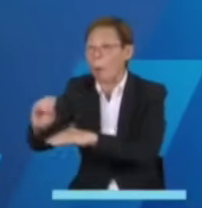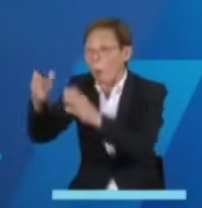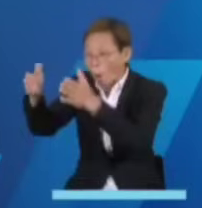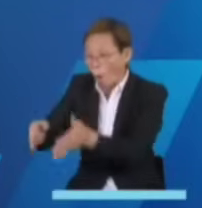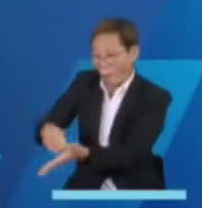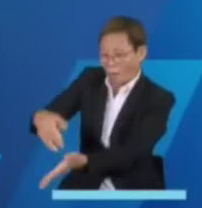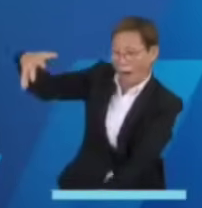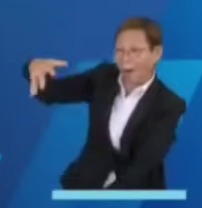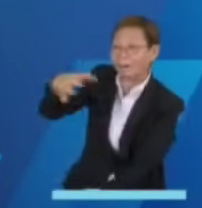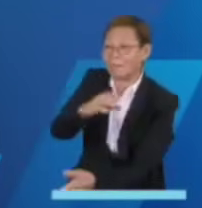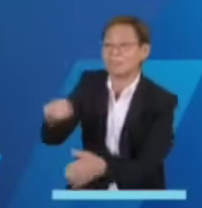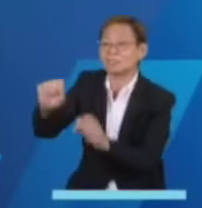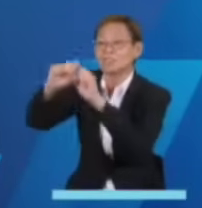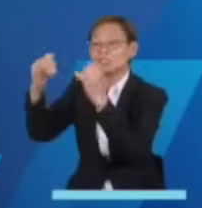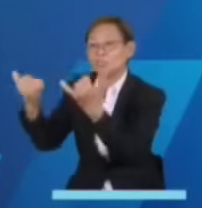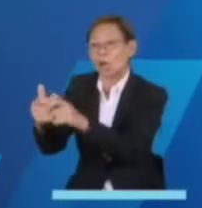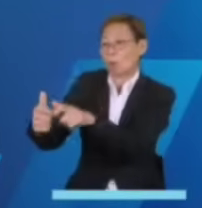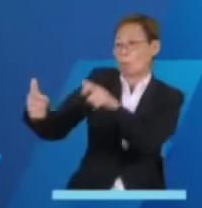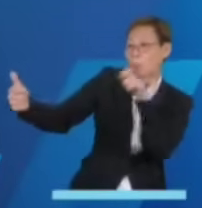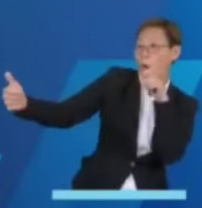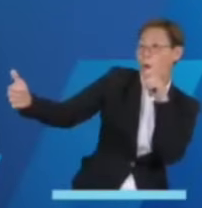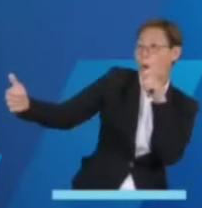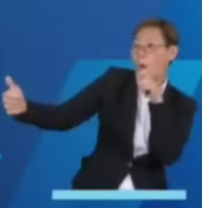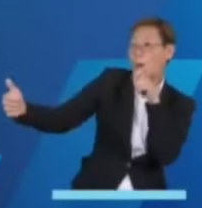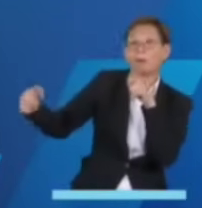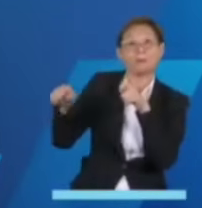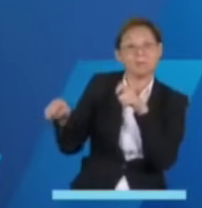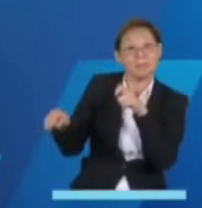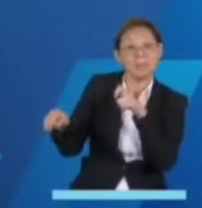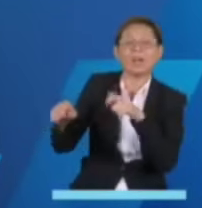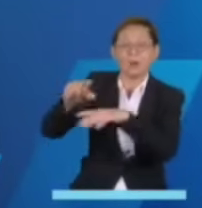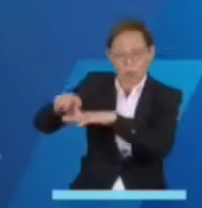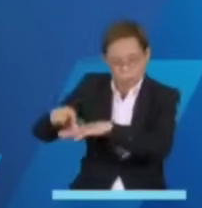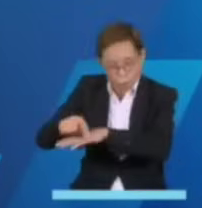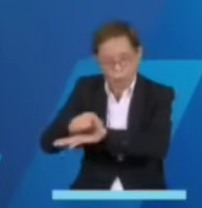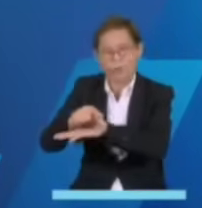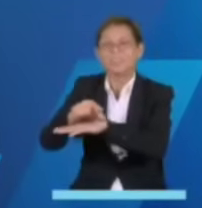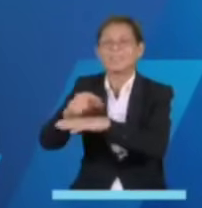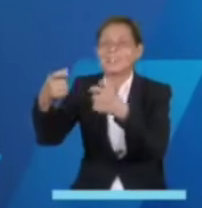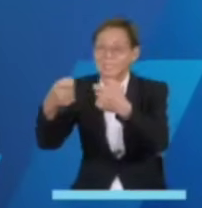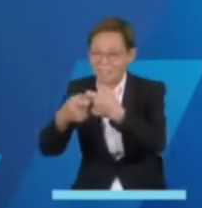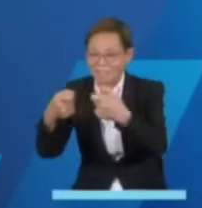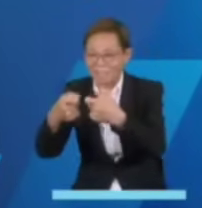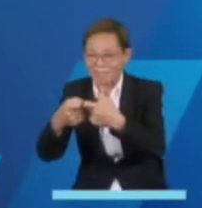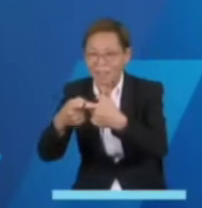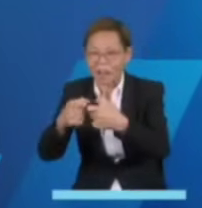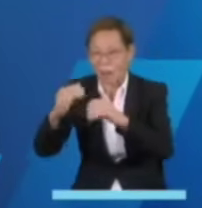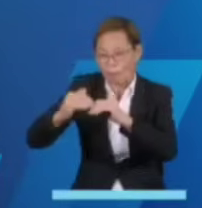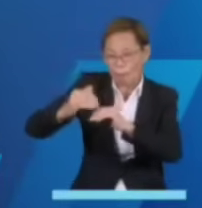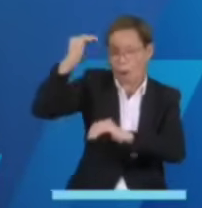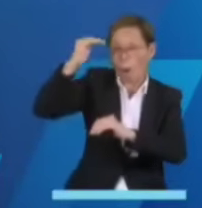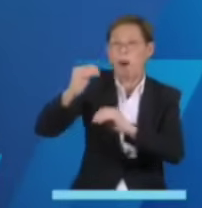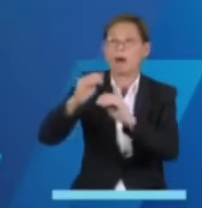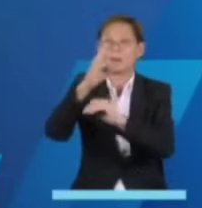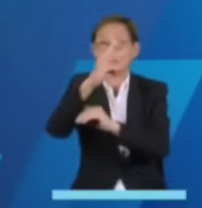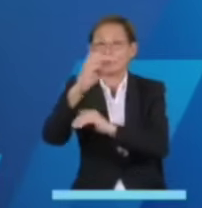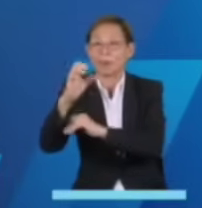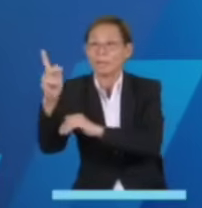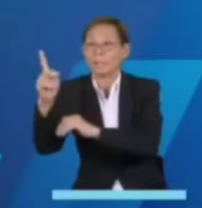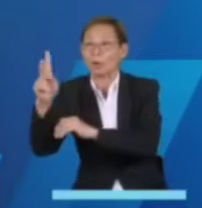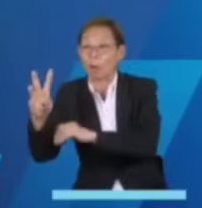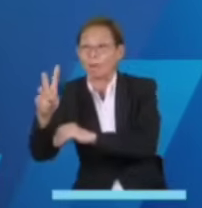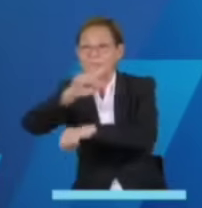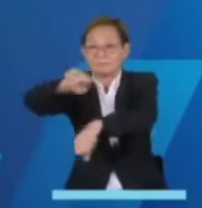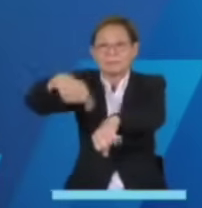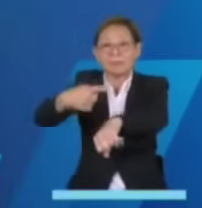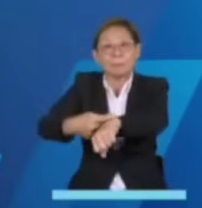kaya dan syarikat-syarikat besar, industri besar yang menggunakan elektrik melebihi 600